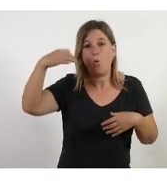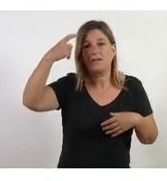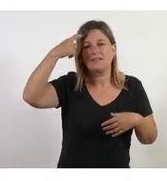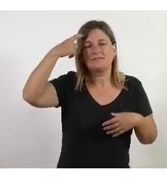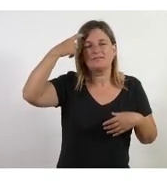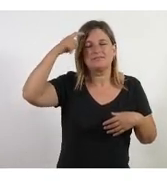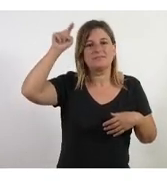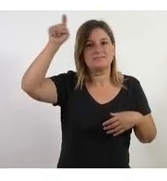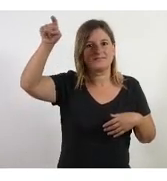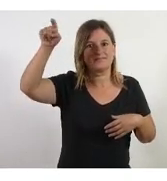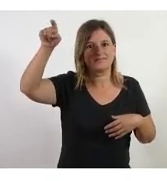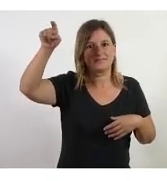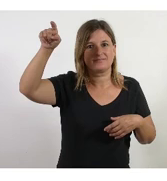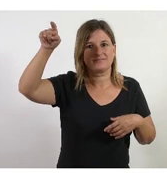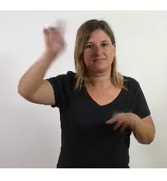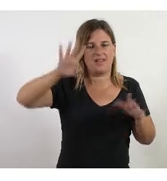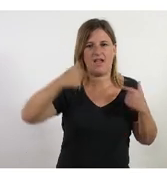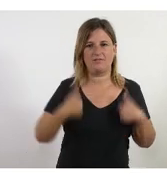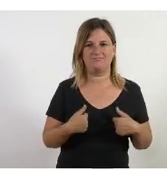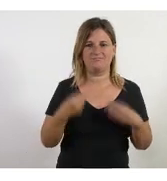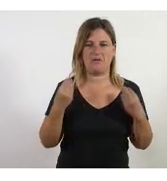intenció allà, te sentiràs bé.